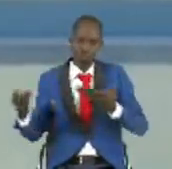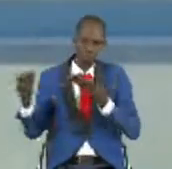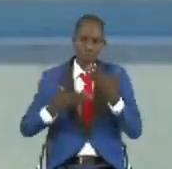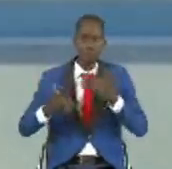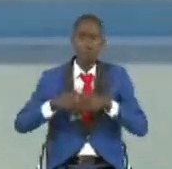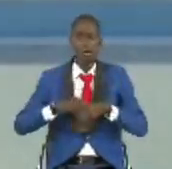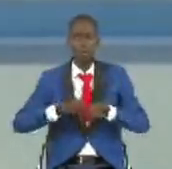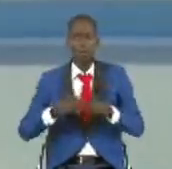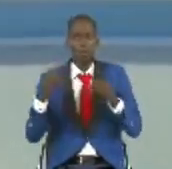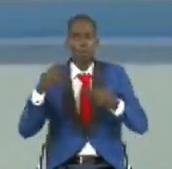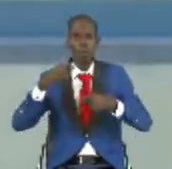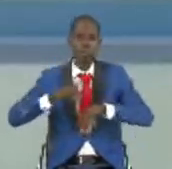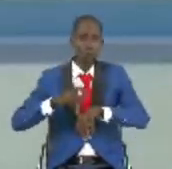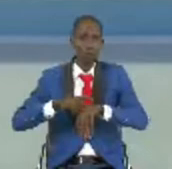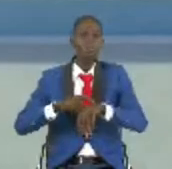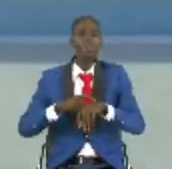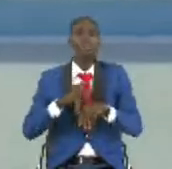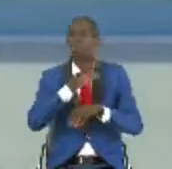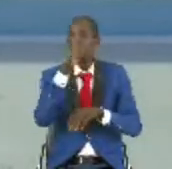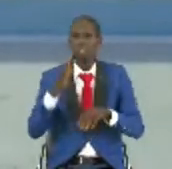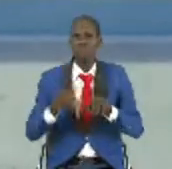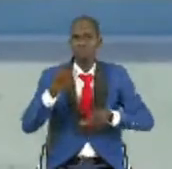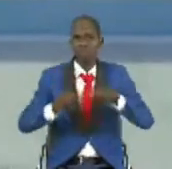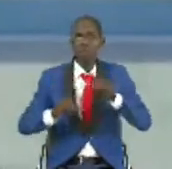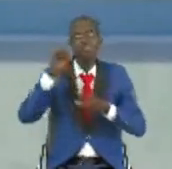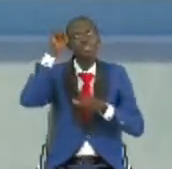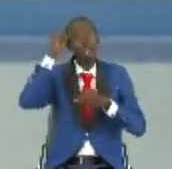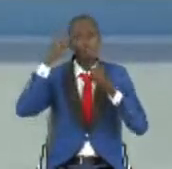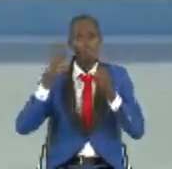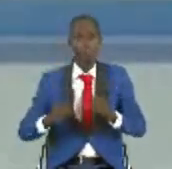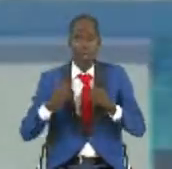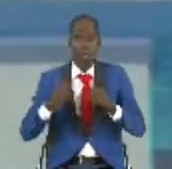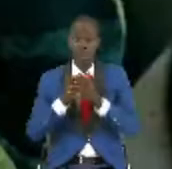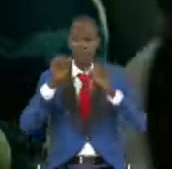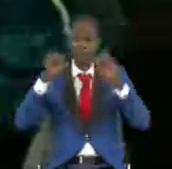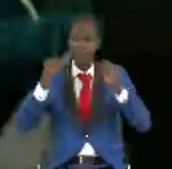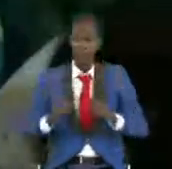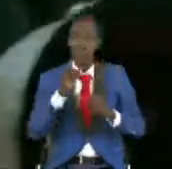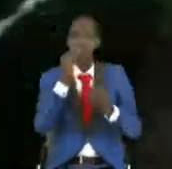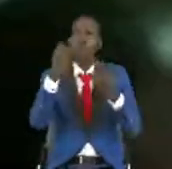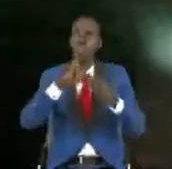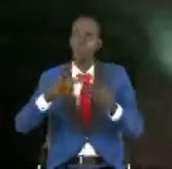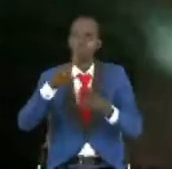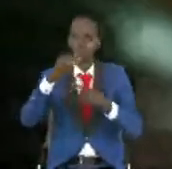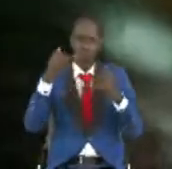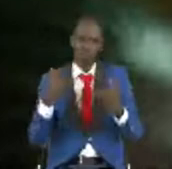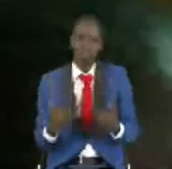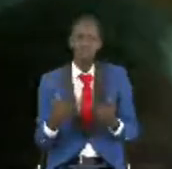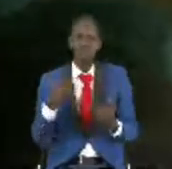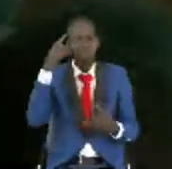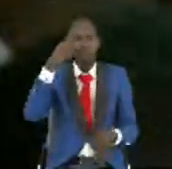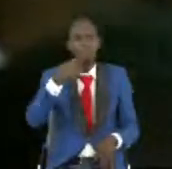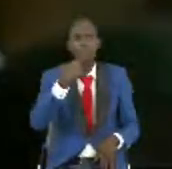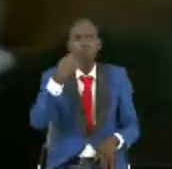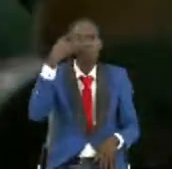brisés. Peut-être ton problème n'est pas aussi sérieux. Ne doute plus de sa puissance. Sa puissance vient pour toi maintenant. Où es-tu?